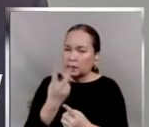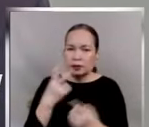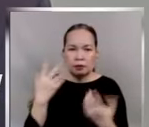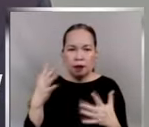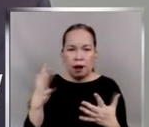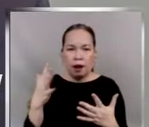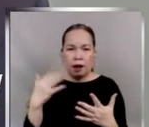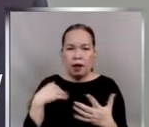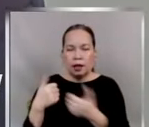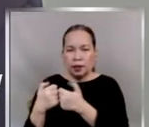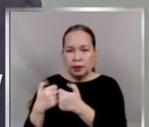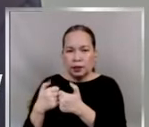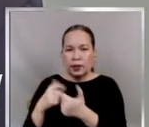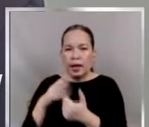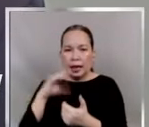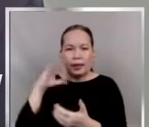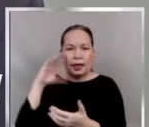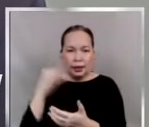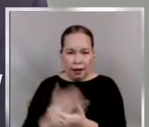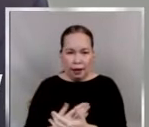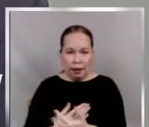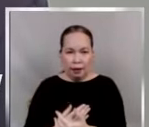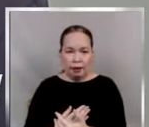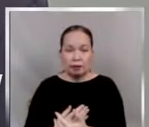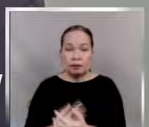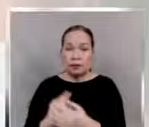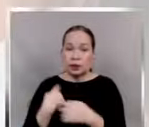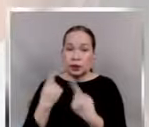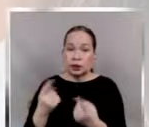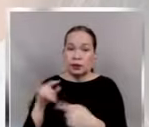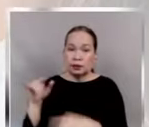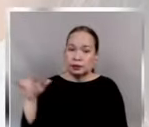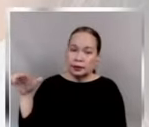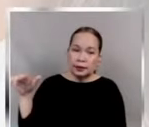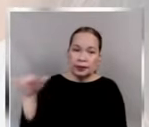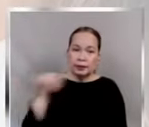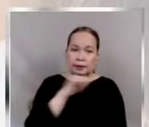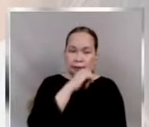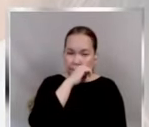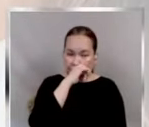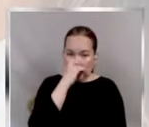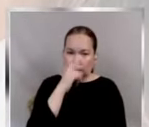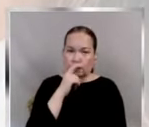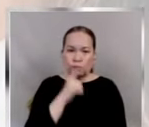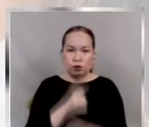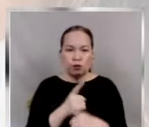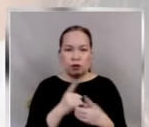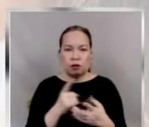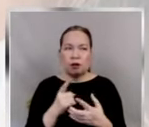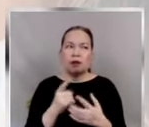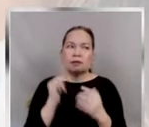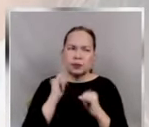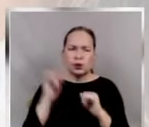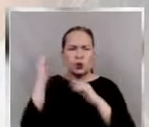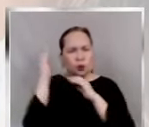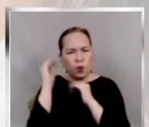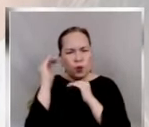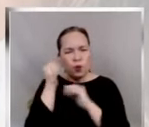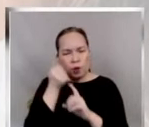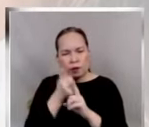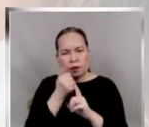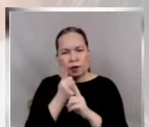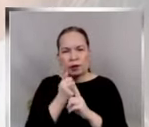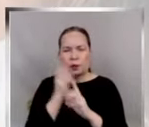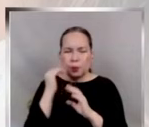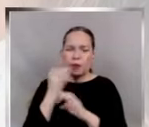nobya at anak mula nang umalis ito sa kanila. Hindi raw nawawala ng pag-asa si Rob na maaayos